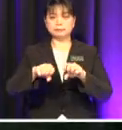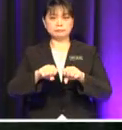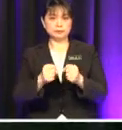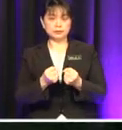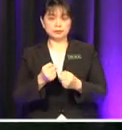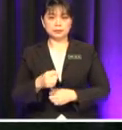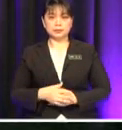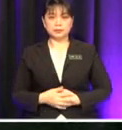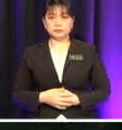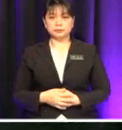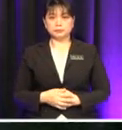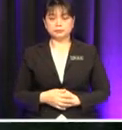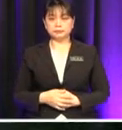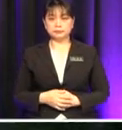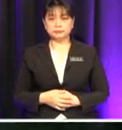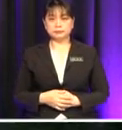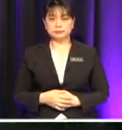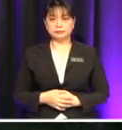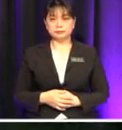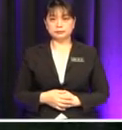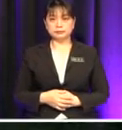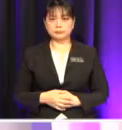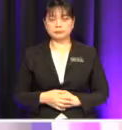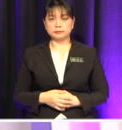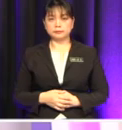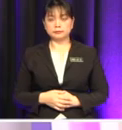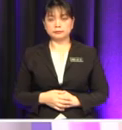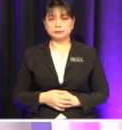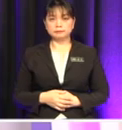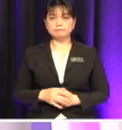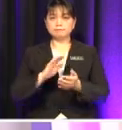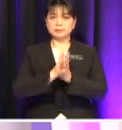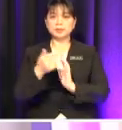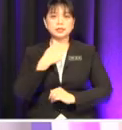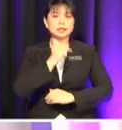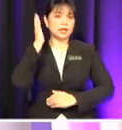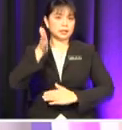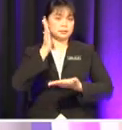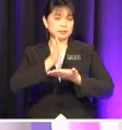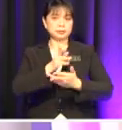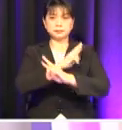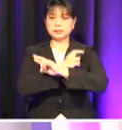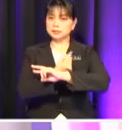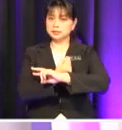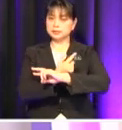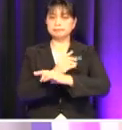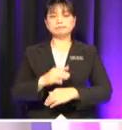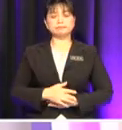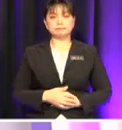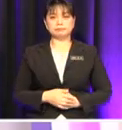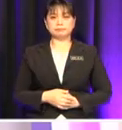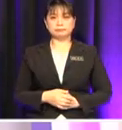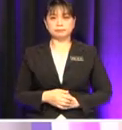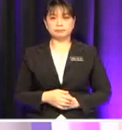pemain yang mengalami kecerahan seperti patah tadi saya goyang jadi kita akan berhenti berhak seketika teruskan bersama kami dalam